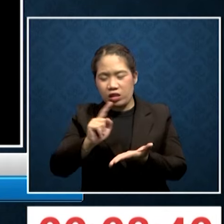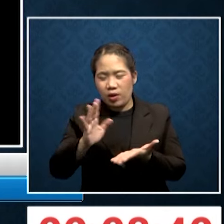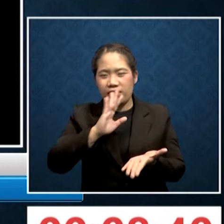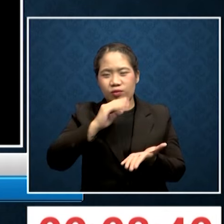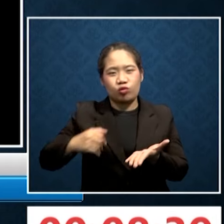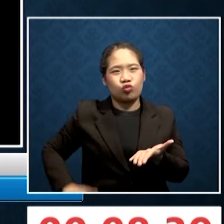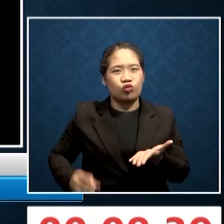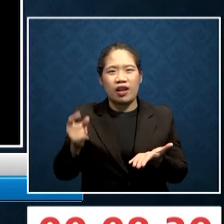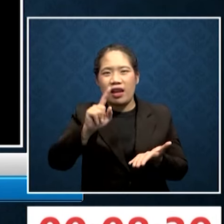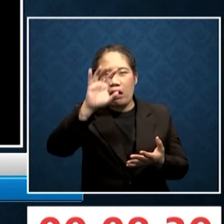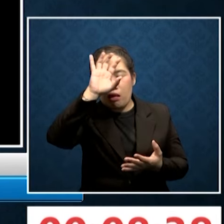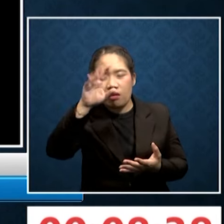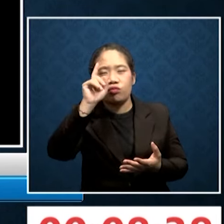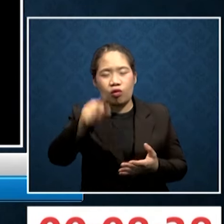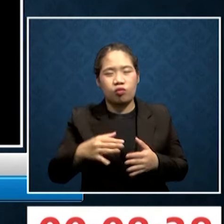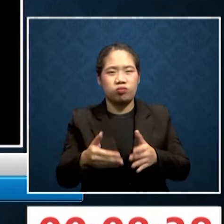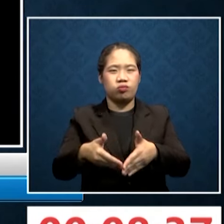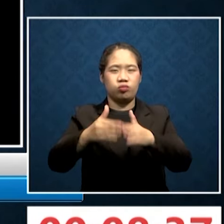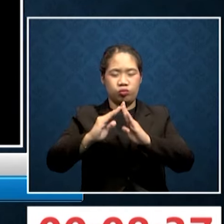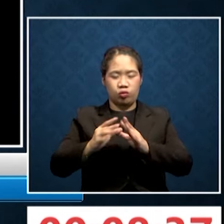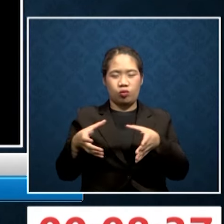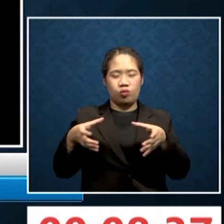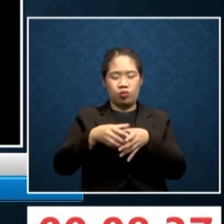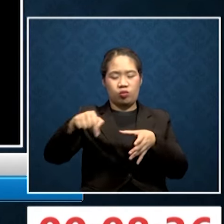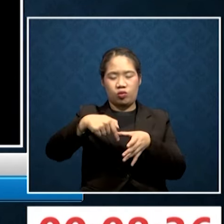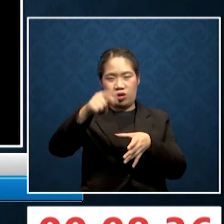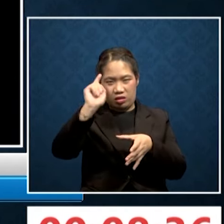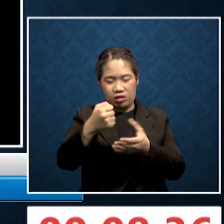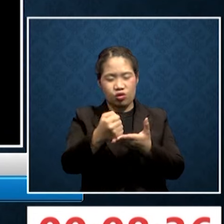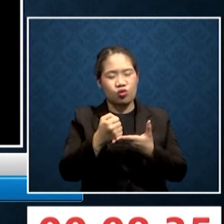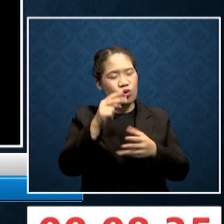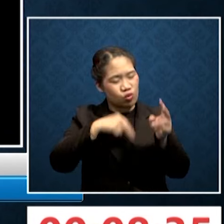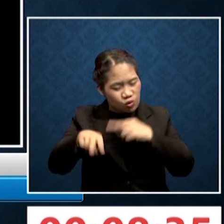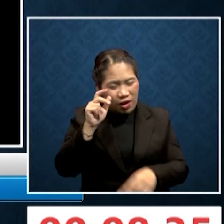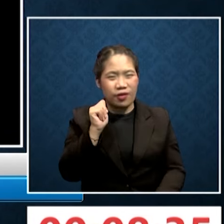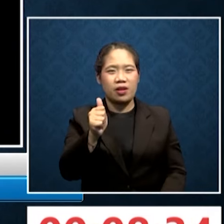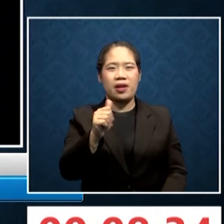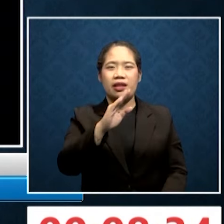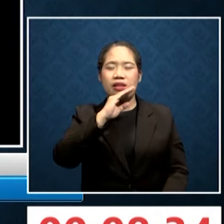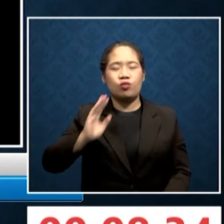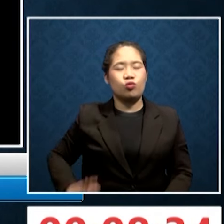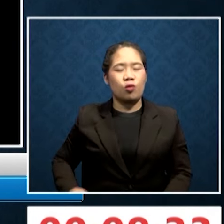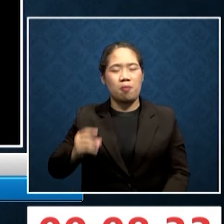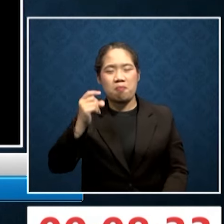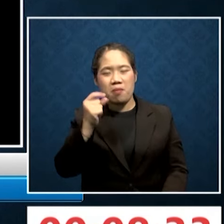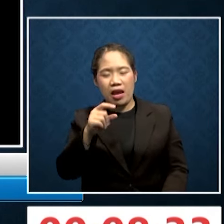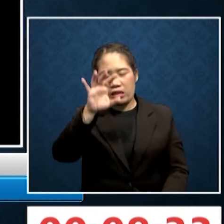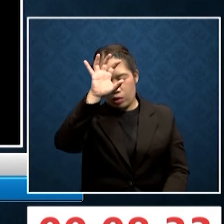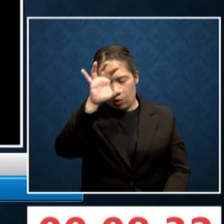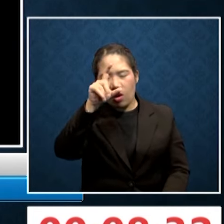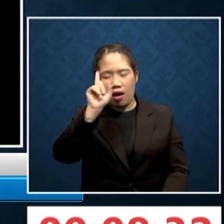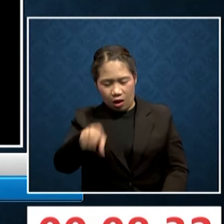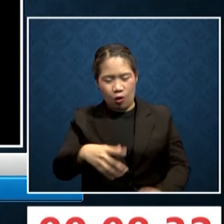ายตั้งขึ้นมาเลยนะครับตั้งขึ้นมาแล้วก็ช่วยดูแลหน่อยนะครับน้องหมาที่ดุร้ายทั้งหลายเนี่ยไปฝึก